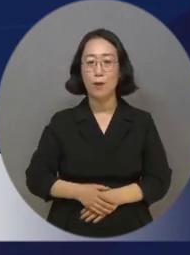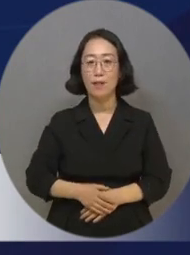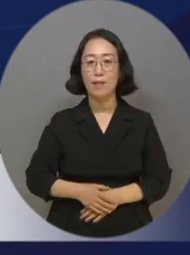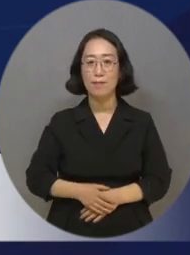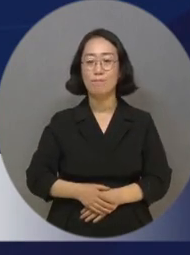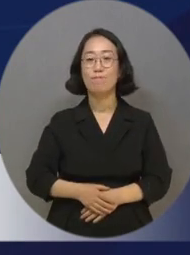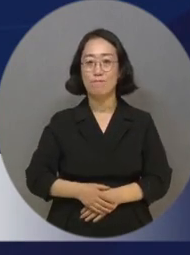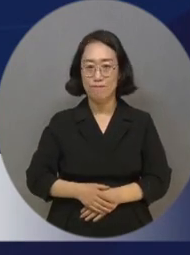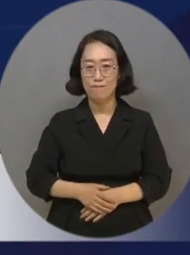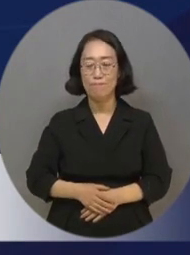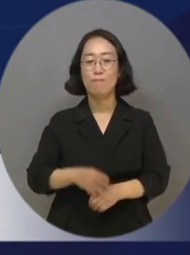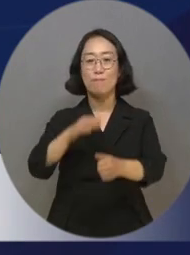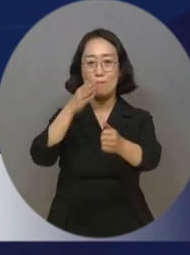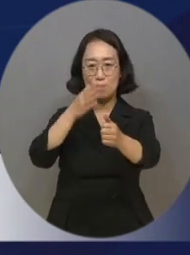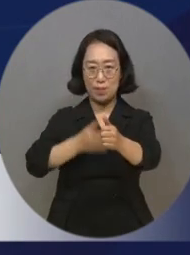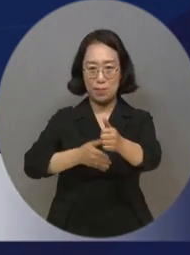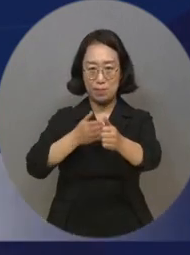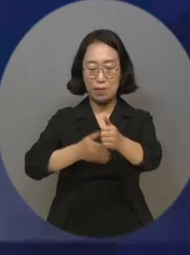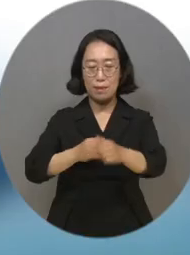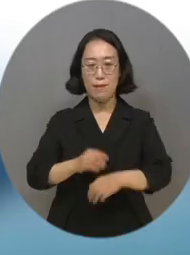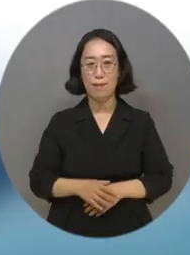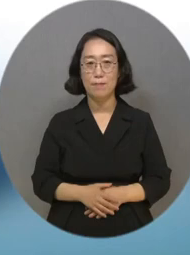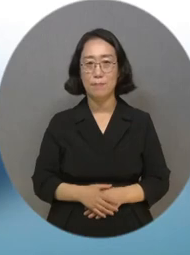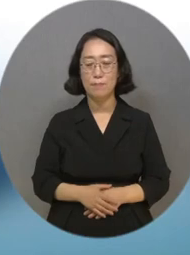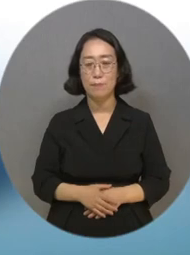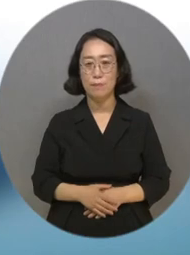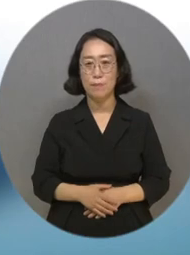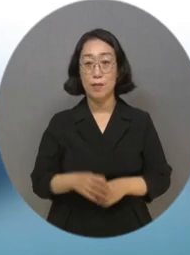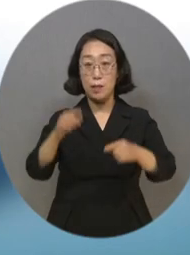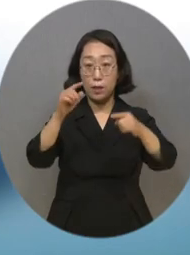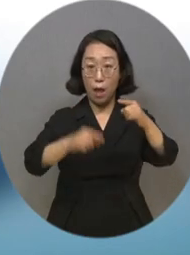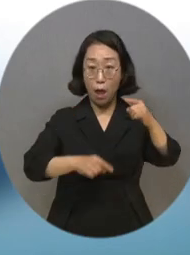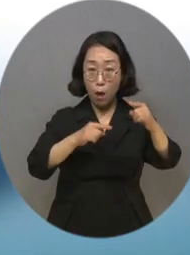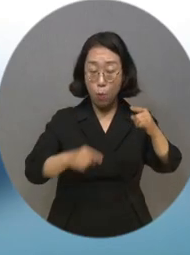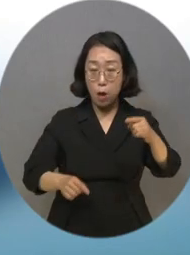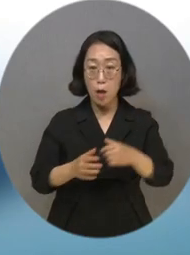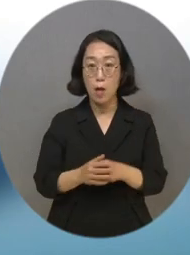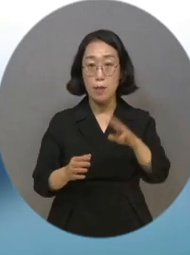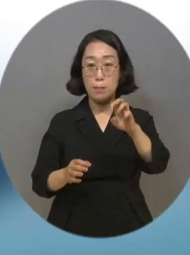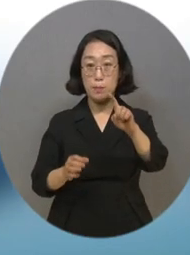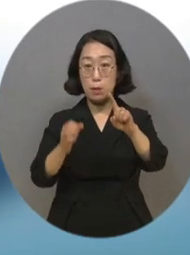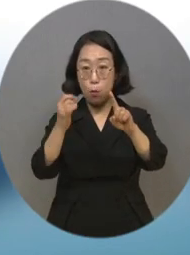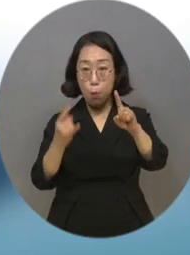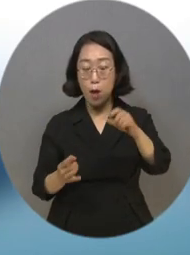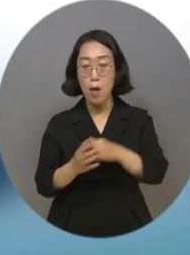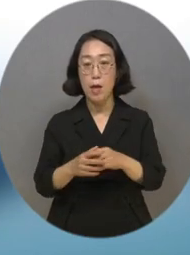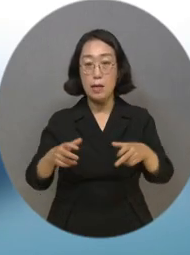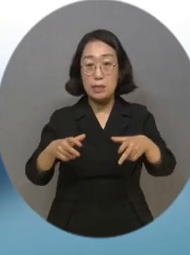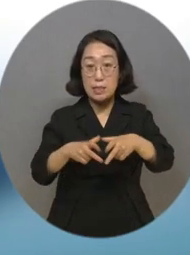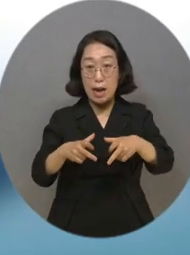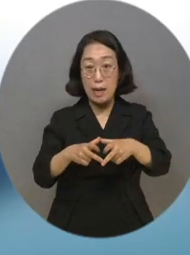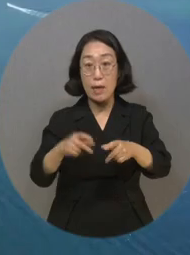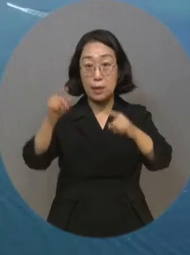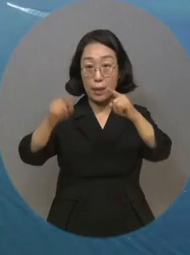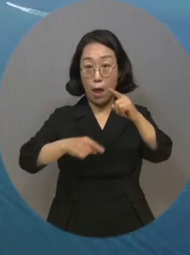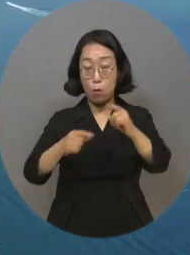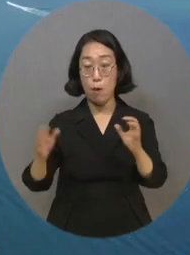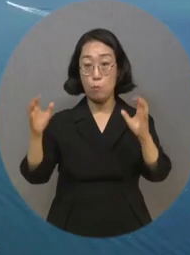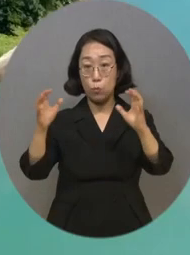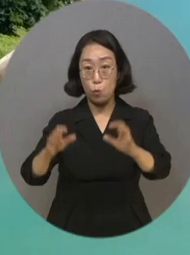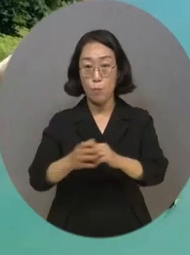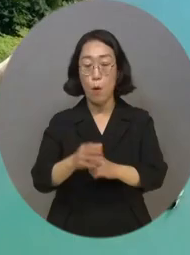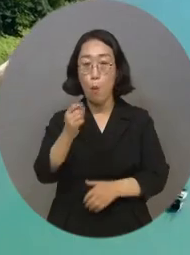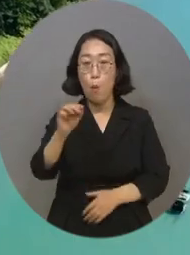행복이 가득하시기를 기원합니다. 전남체전에 이어 제31회 전라남도 장애인 체육대회가 건강의